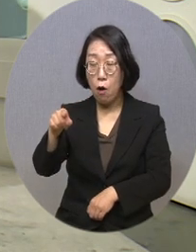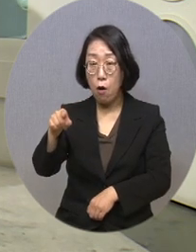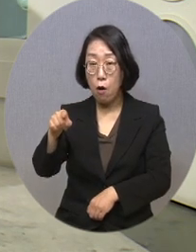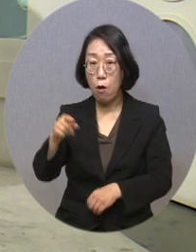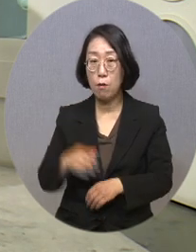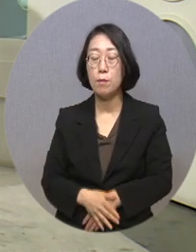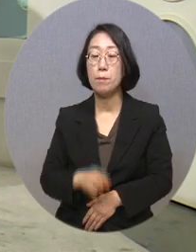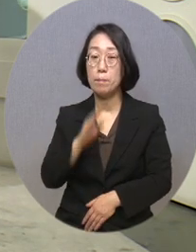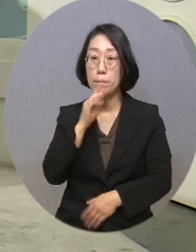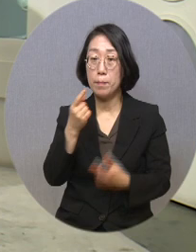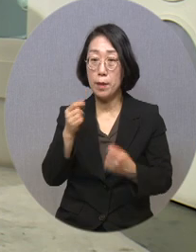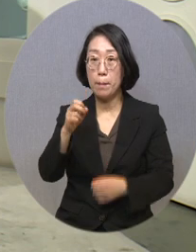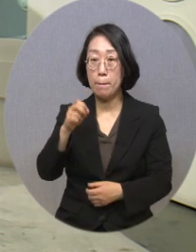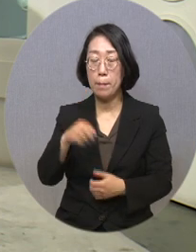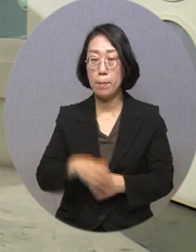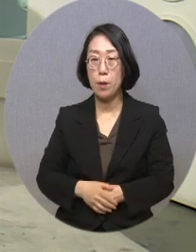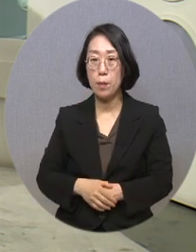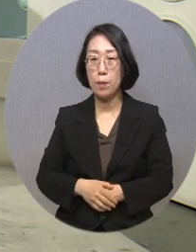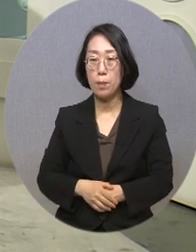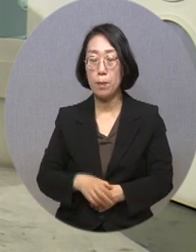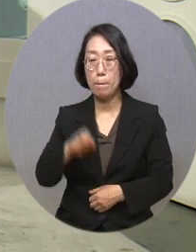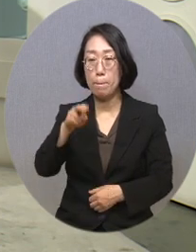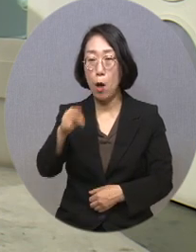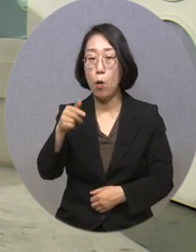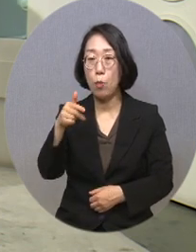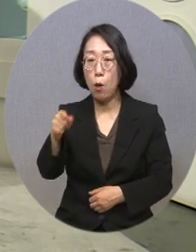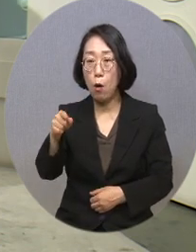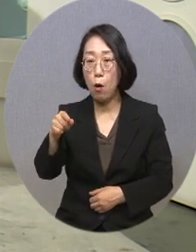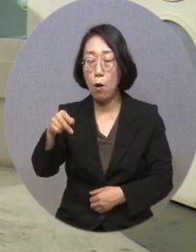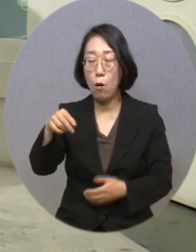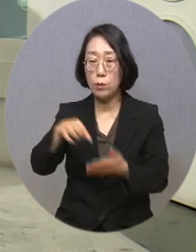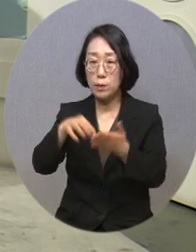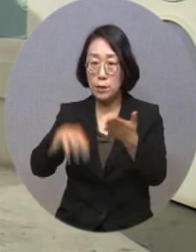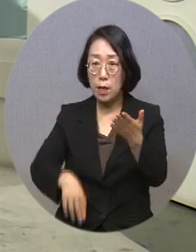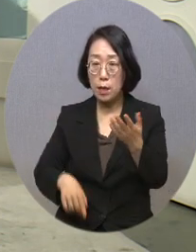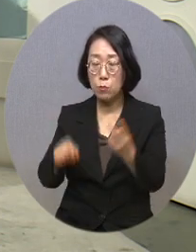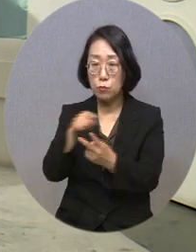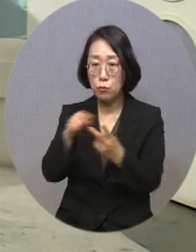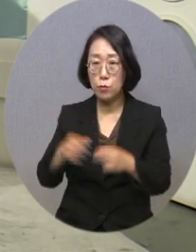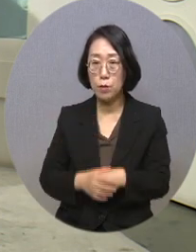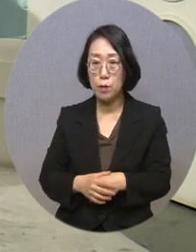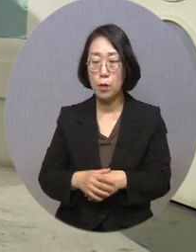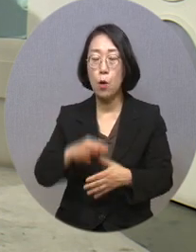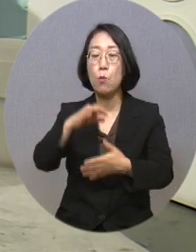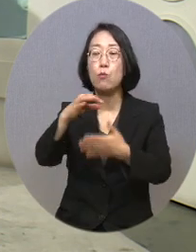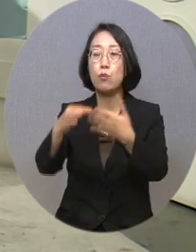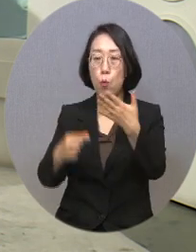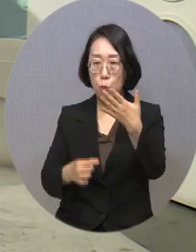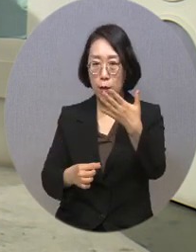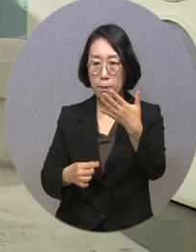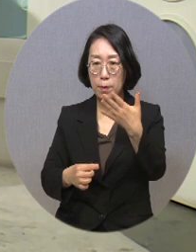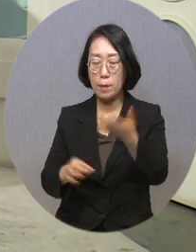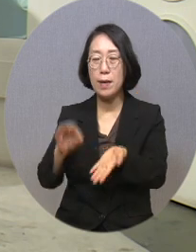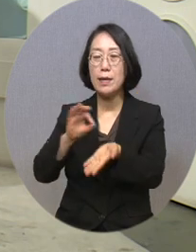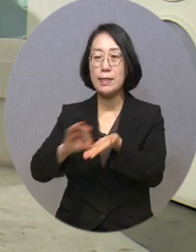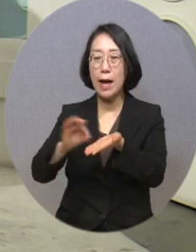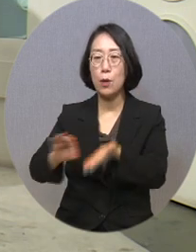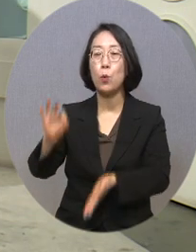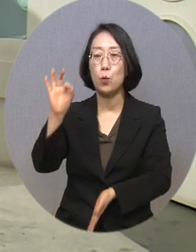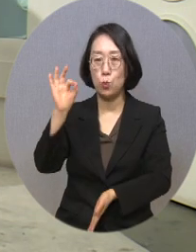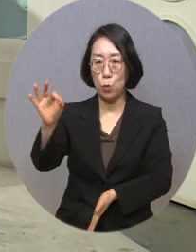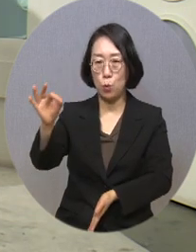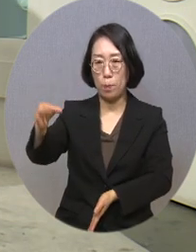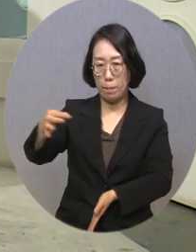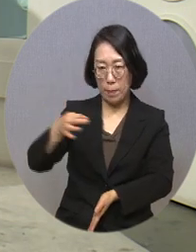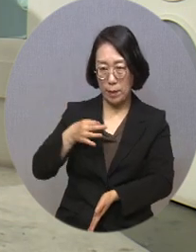아니면 그것은, 면허세인가요? 그것은 이제 우리가 이제 프로그램이기 때문에 사용료죠. 사용료, 네,